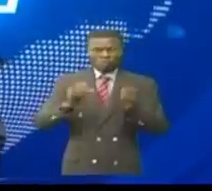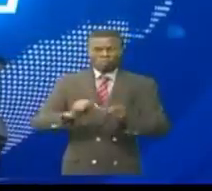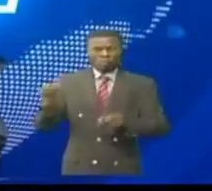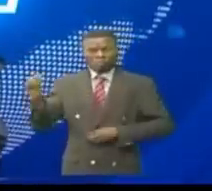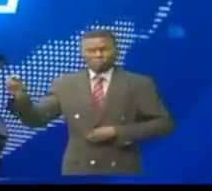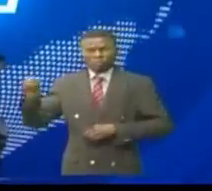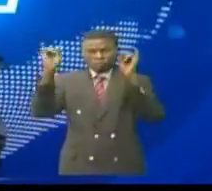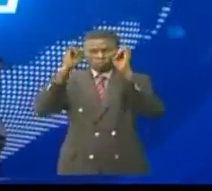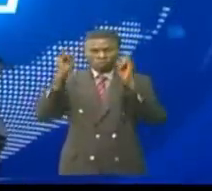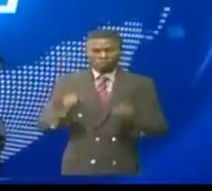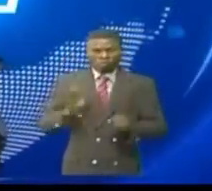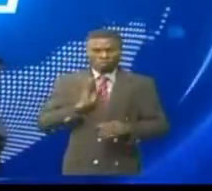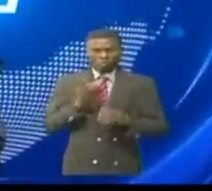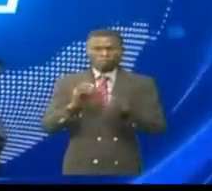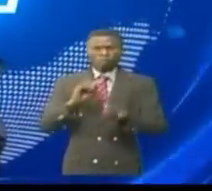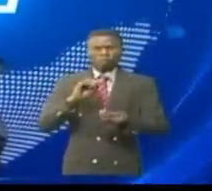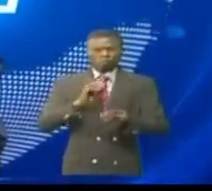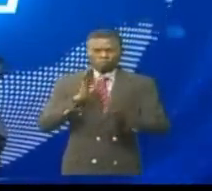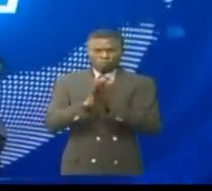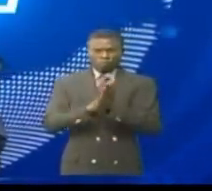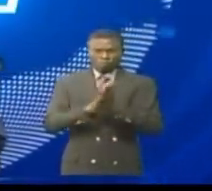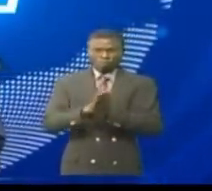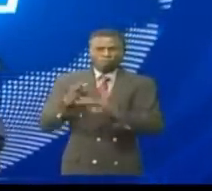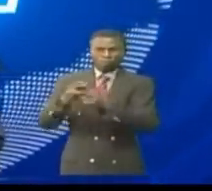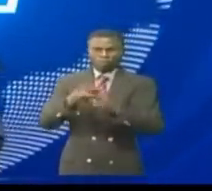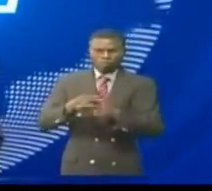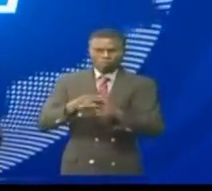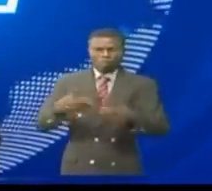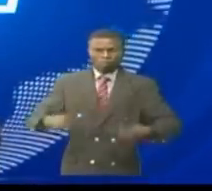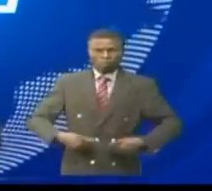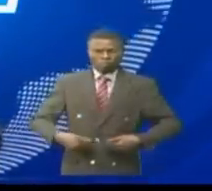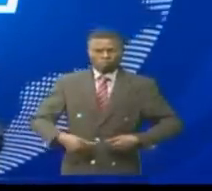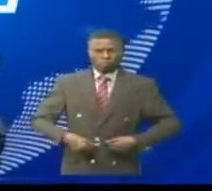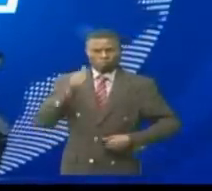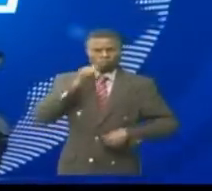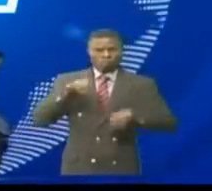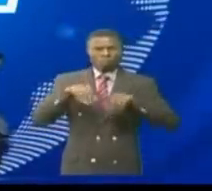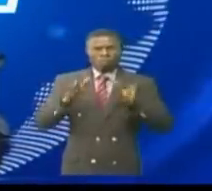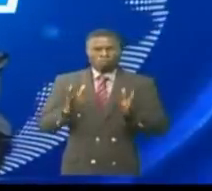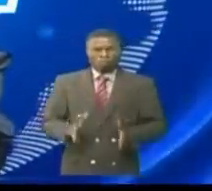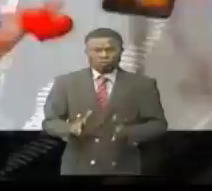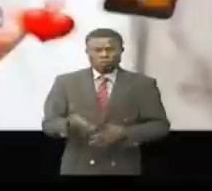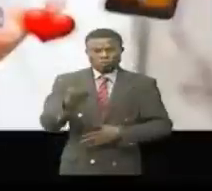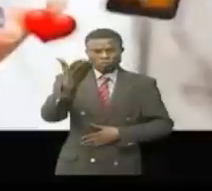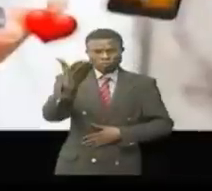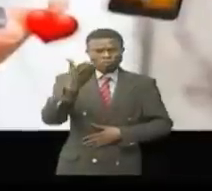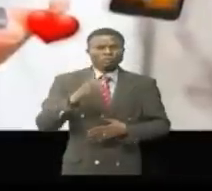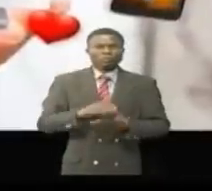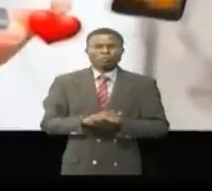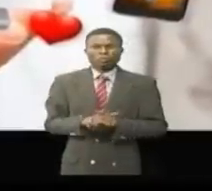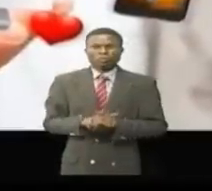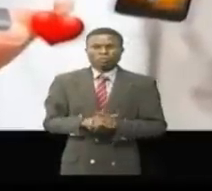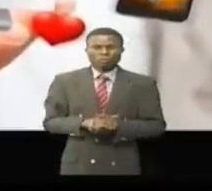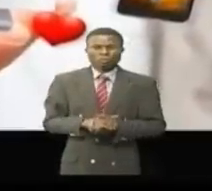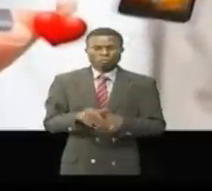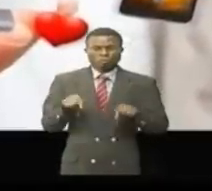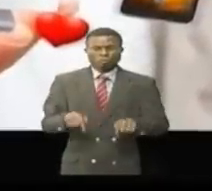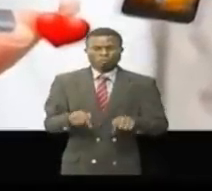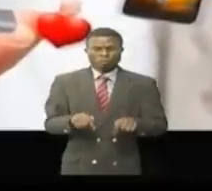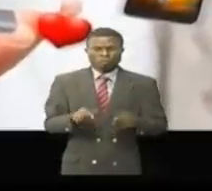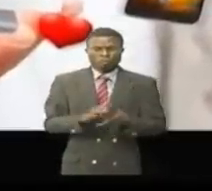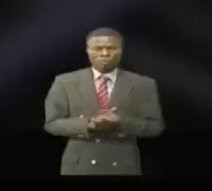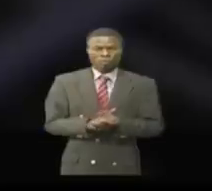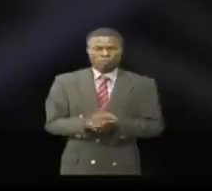numérique, notre génération, accès et sécurité pour la jeunesse fille congolaise ». Nono Mantsekou. Le numérique s'impose aujourd'hui comme